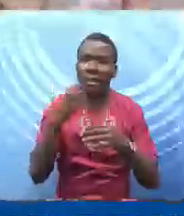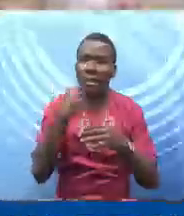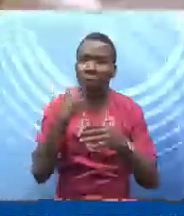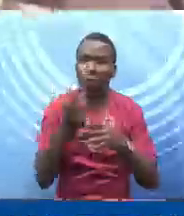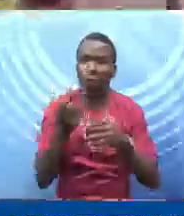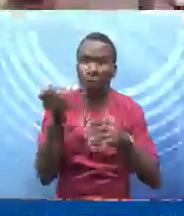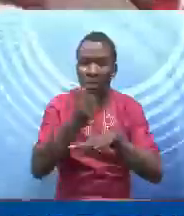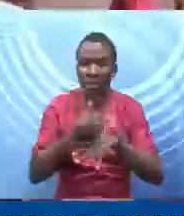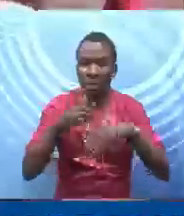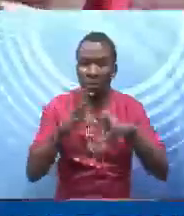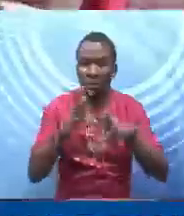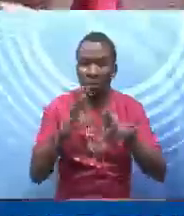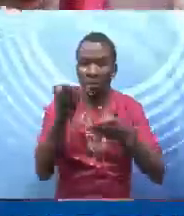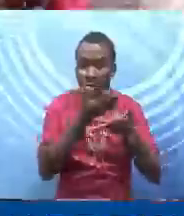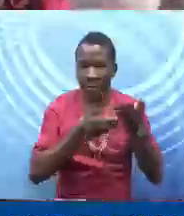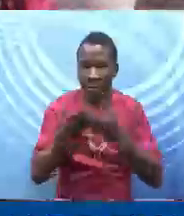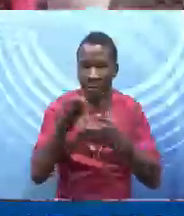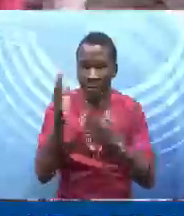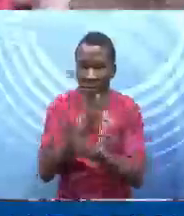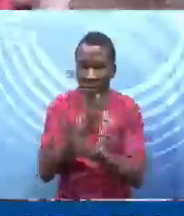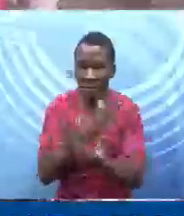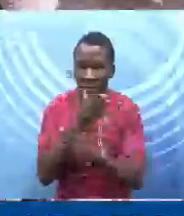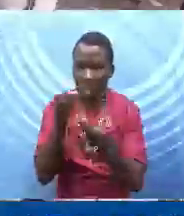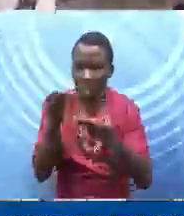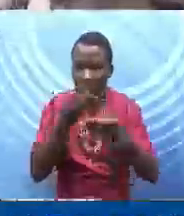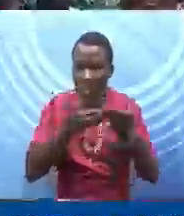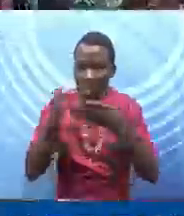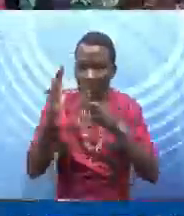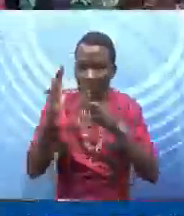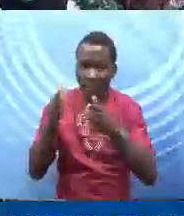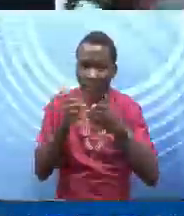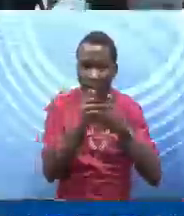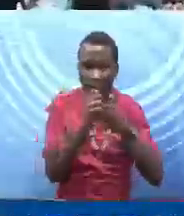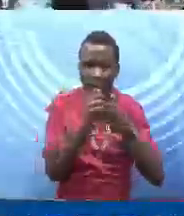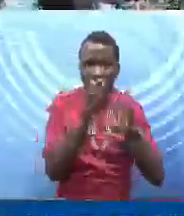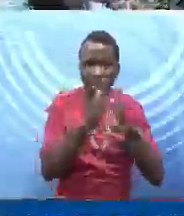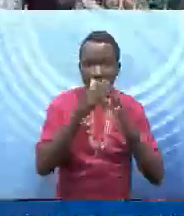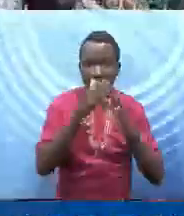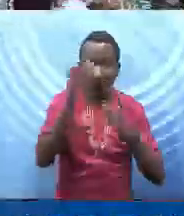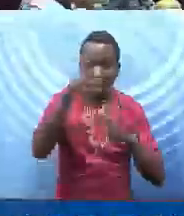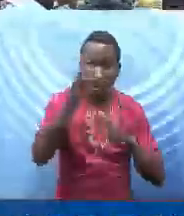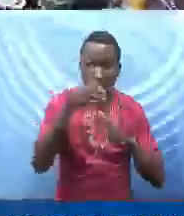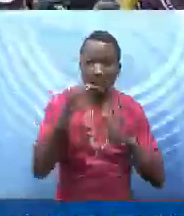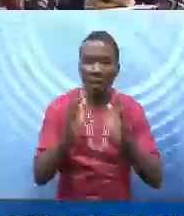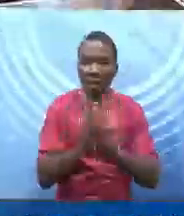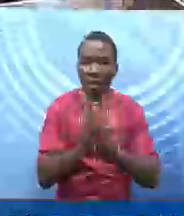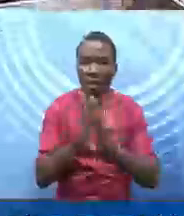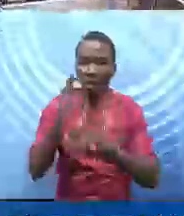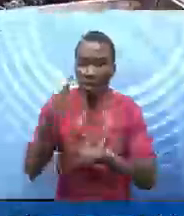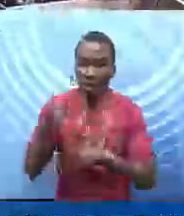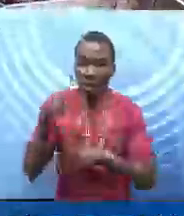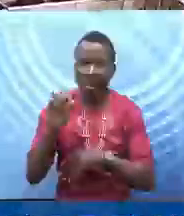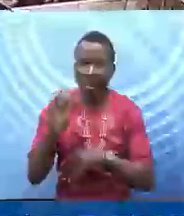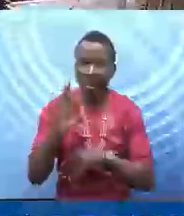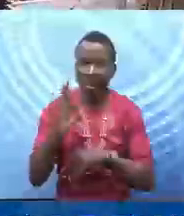uburyo buzaganirwaho haba kuri aba bacuruzi, ubuyobozi bw'umujyi wa Kigali, ndetse n'urugaga nyarwanda rw'abikorera PSF.